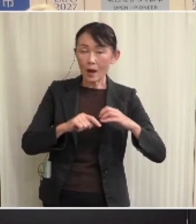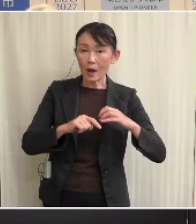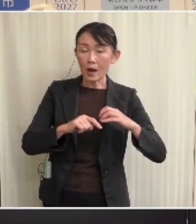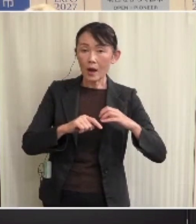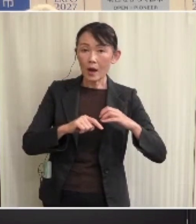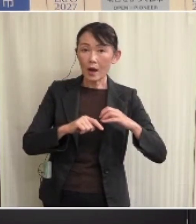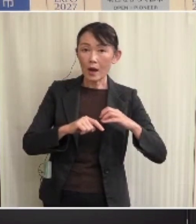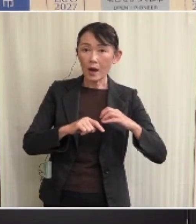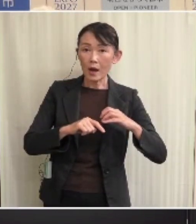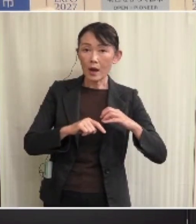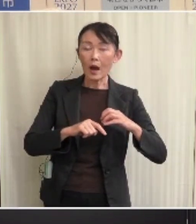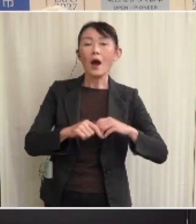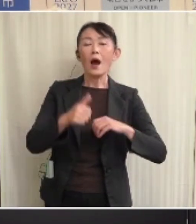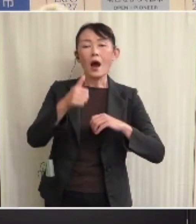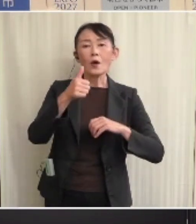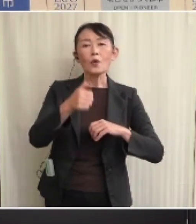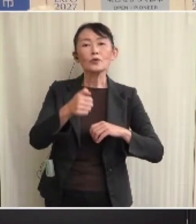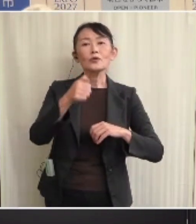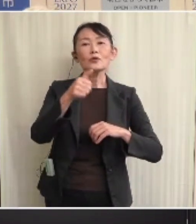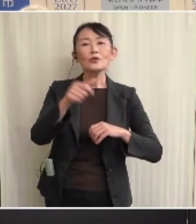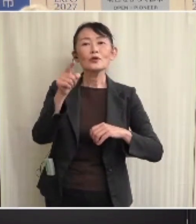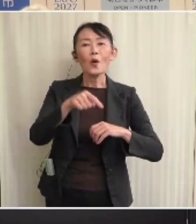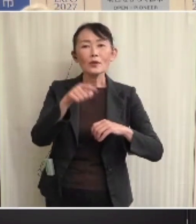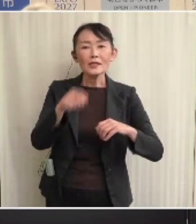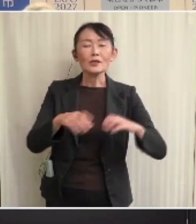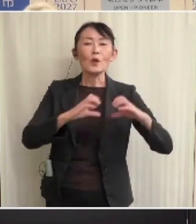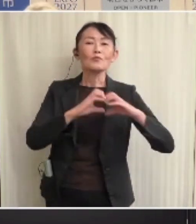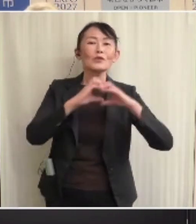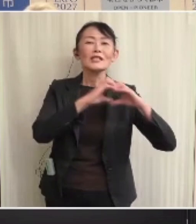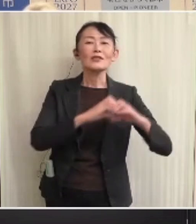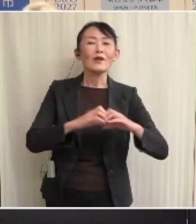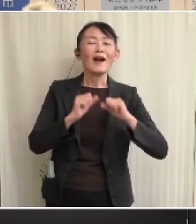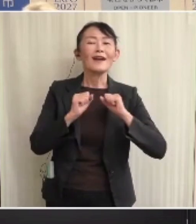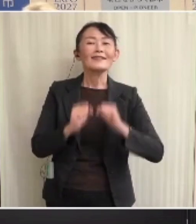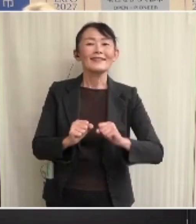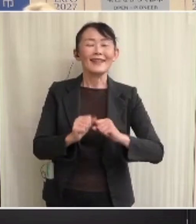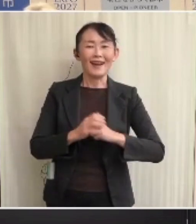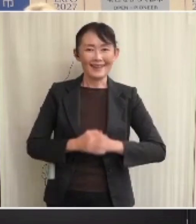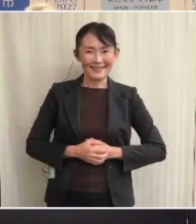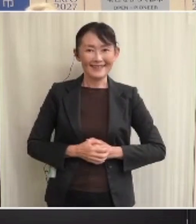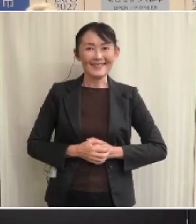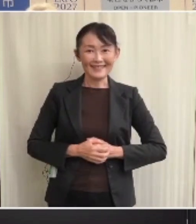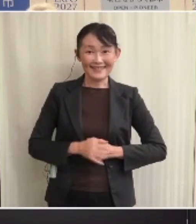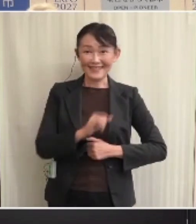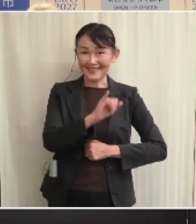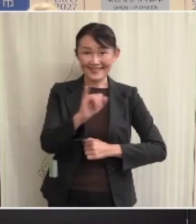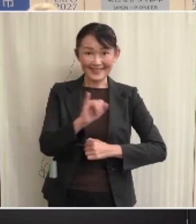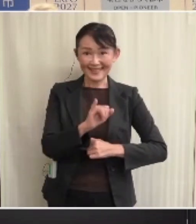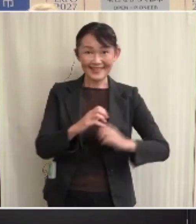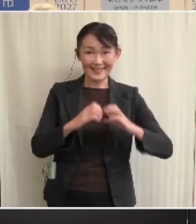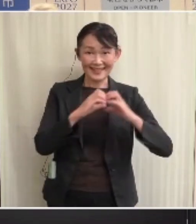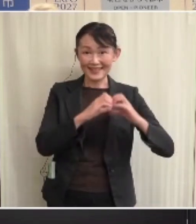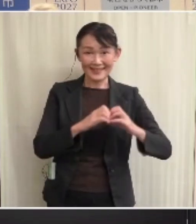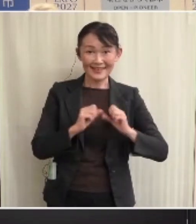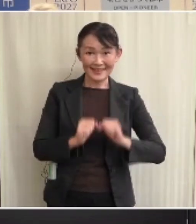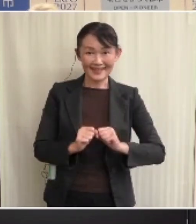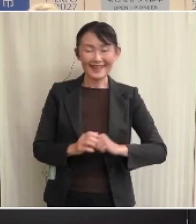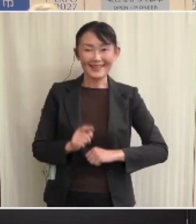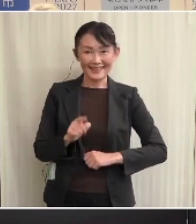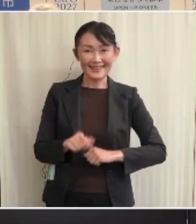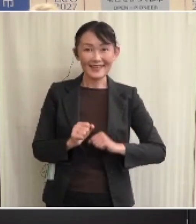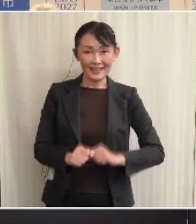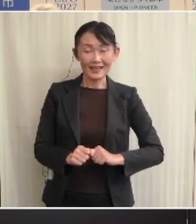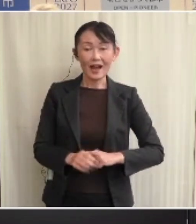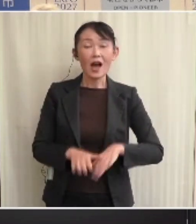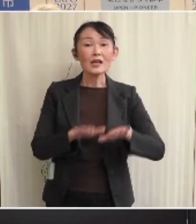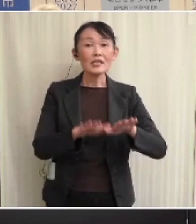ですか、単位 55人ですか。はい、 あと先生、現在すいません、約